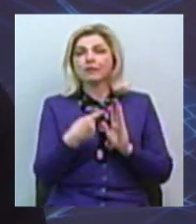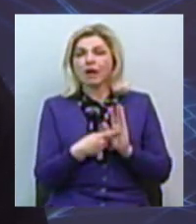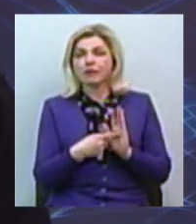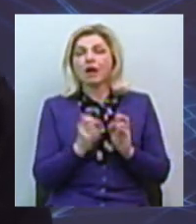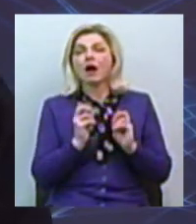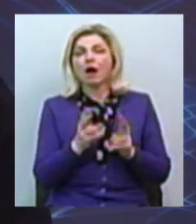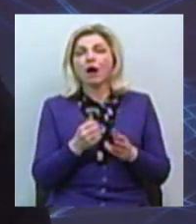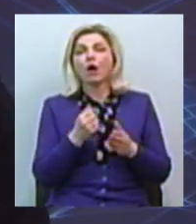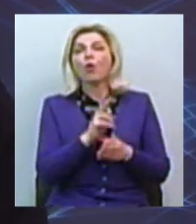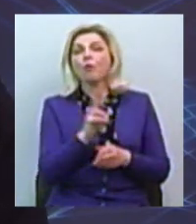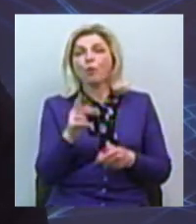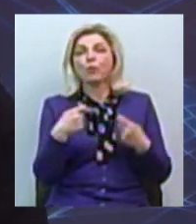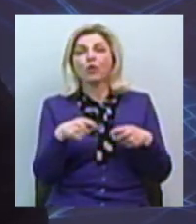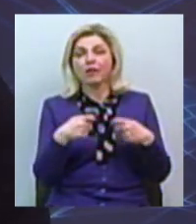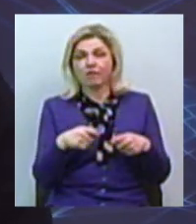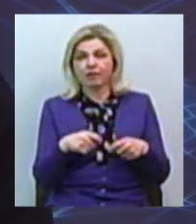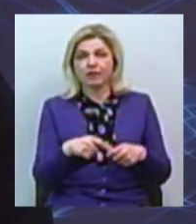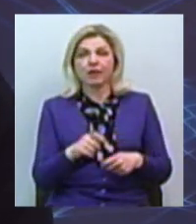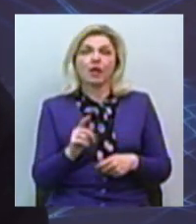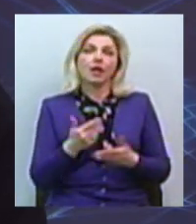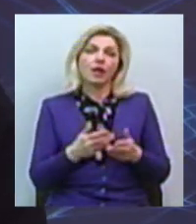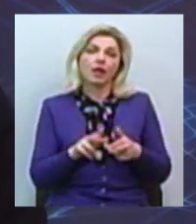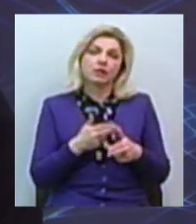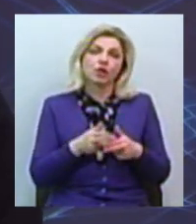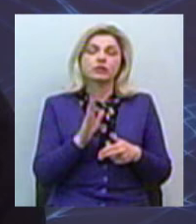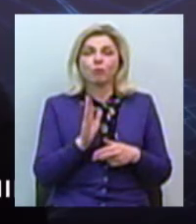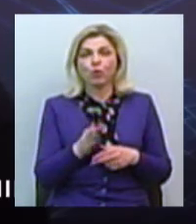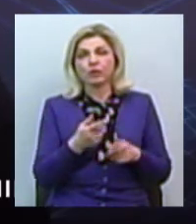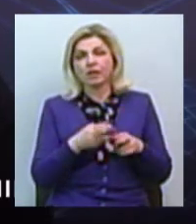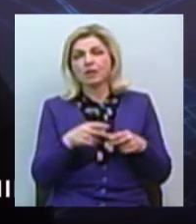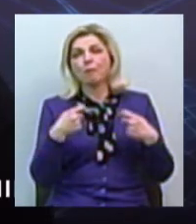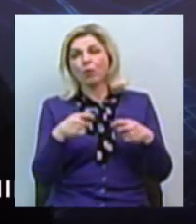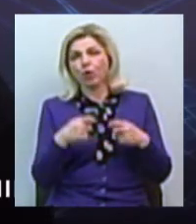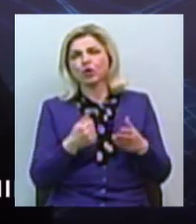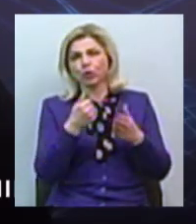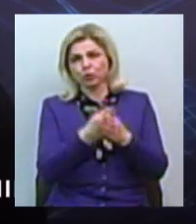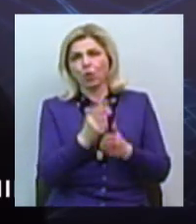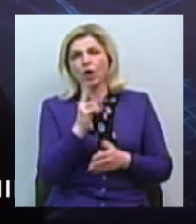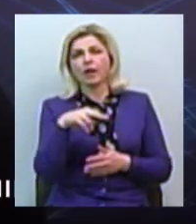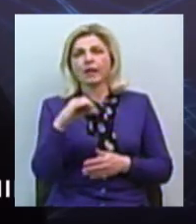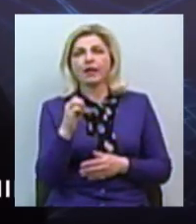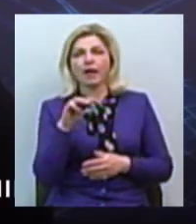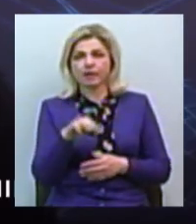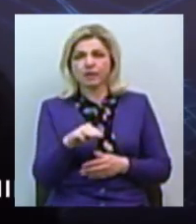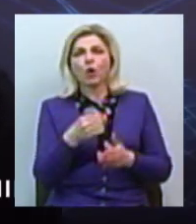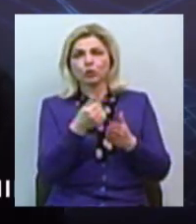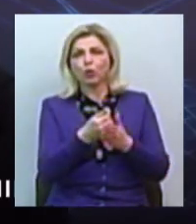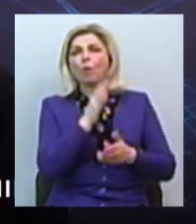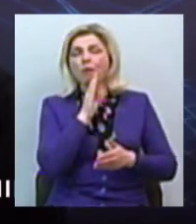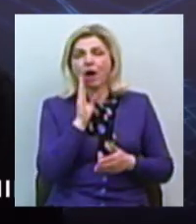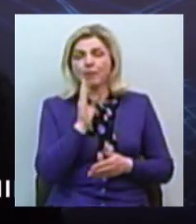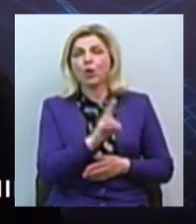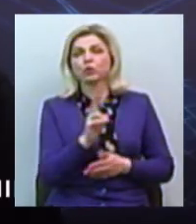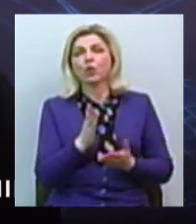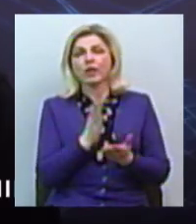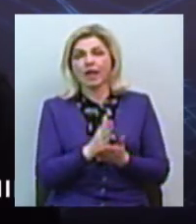до кого продавати, так? Чи це буде маркетплейс, чи це буде продаж до клієнтів безпосередньо, до мами, тат, які мають дітей, які